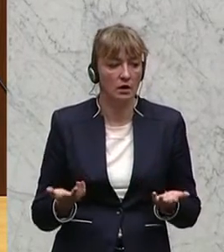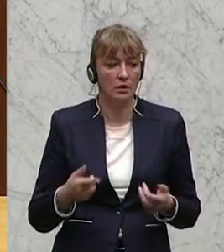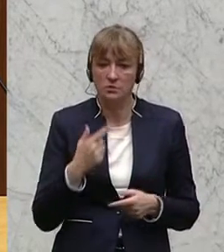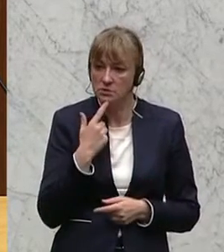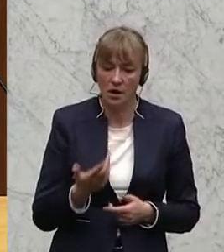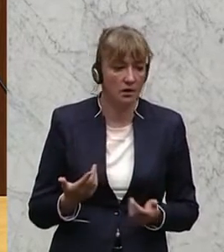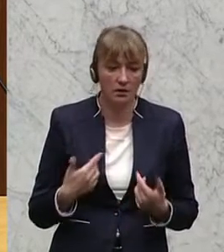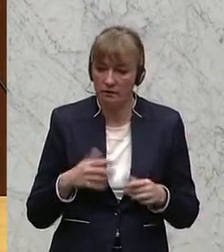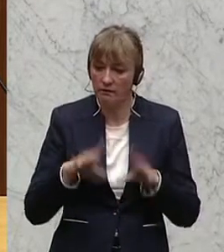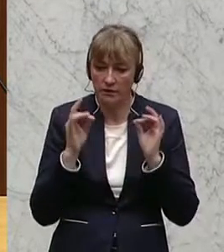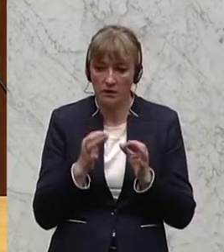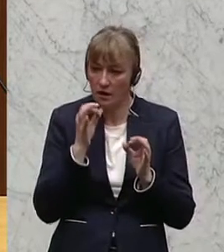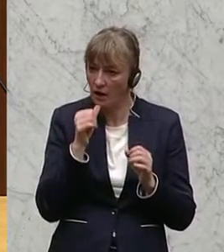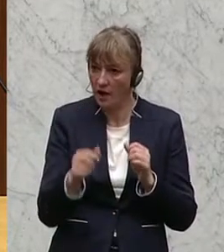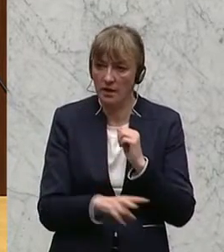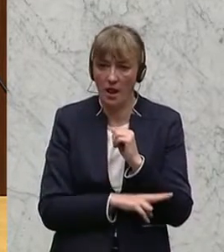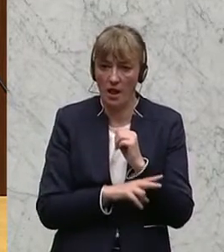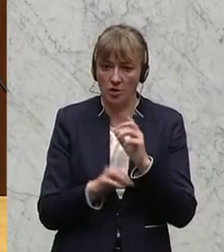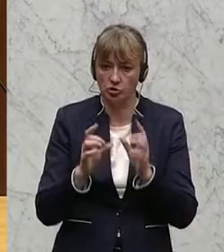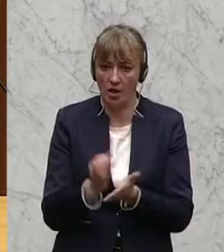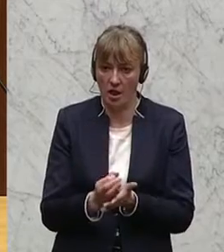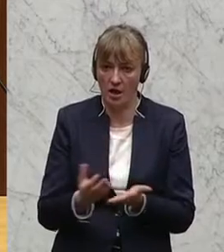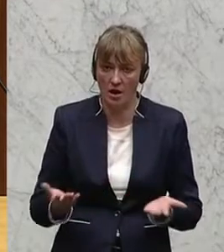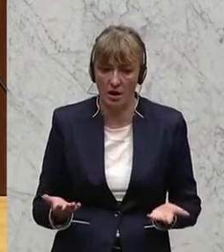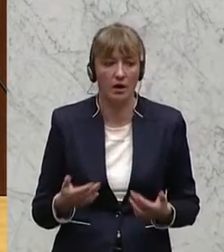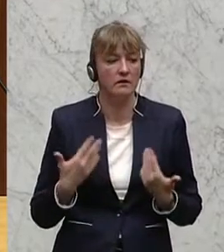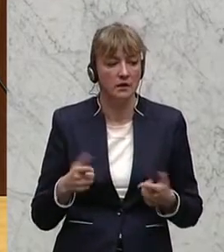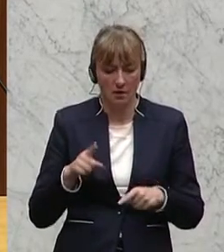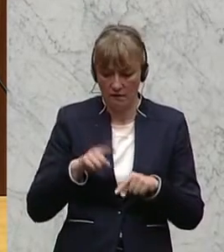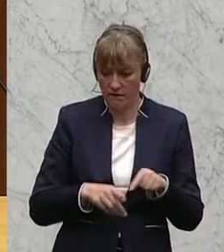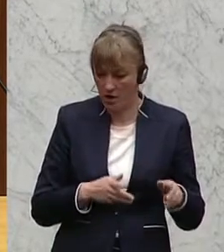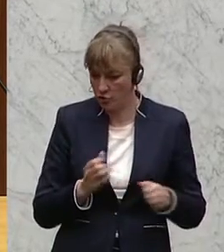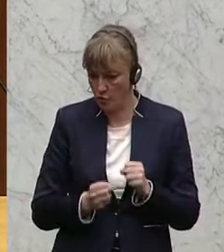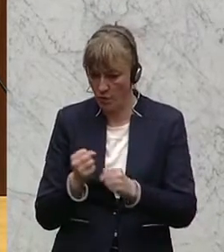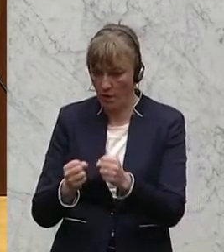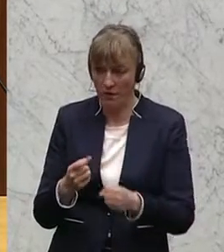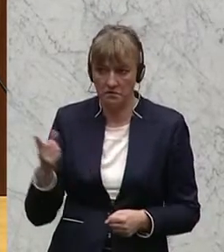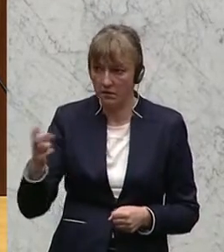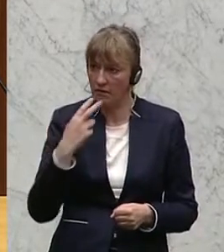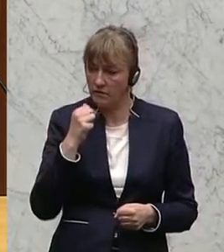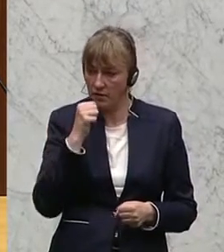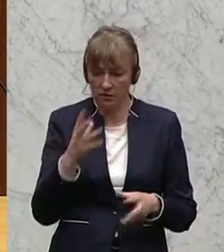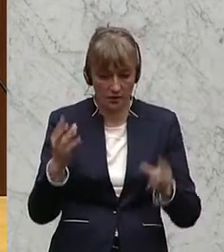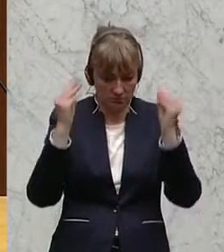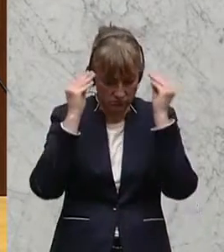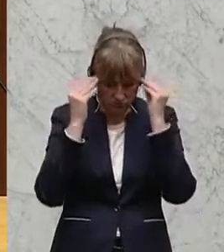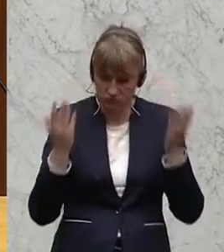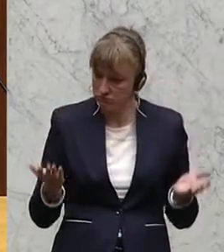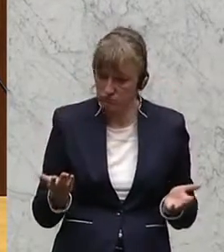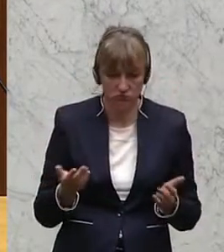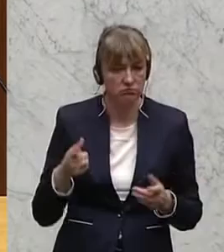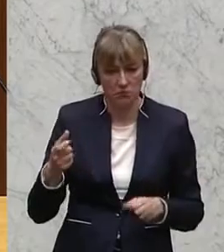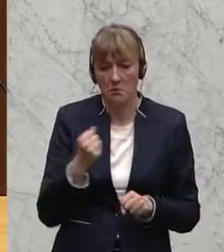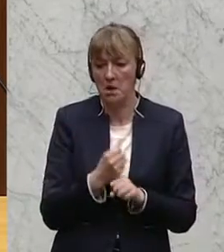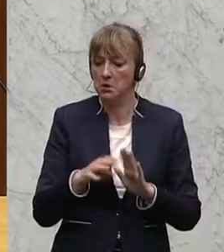und sagen, sie finden keine Lehrstelle. Und dass hier was falsch läuft, das wollen Sie nicht zur Kenntnis nehmen. Sie machen jetzt